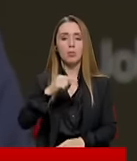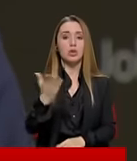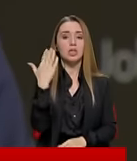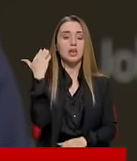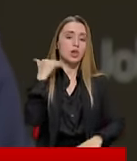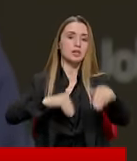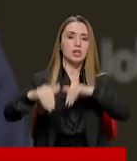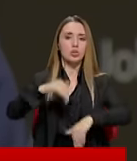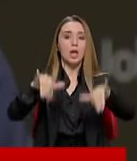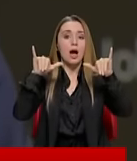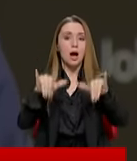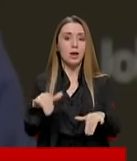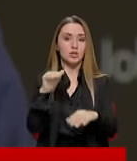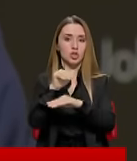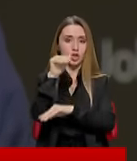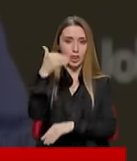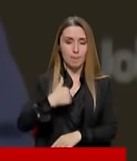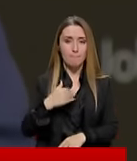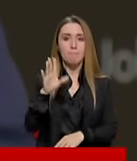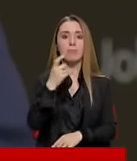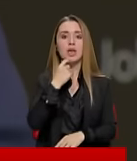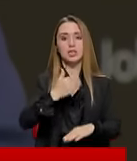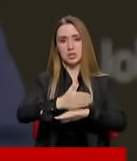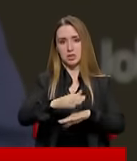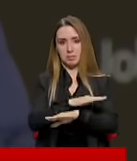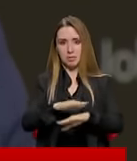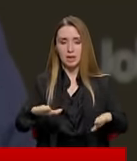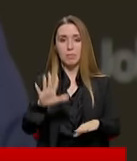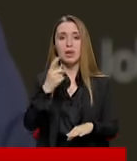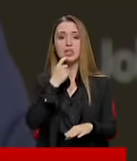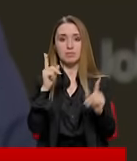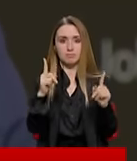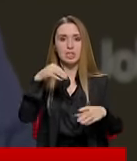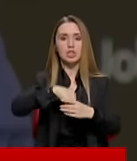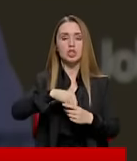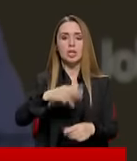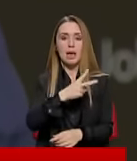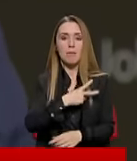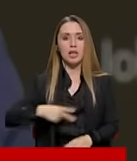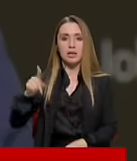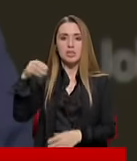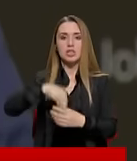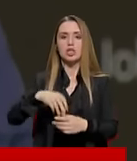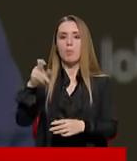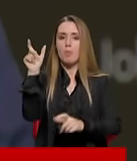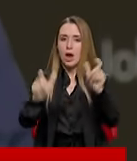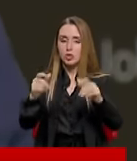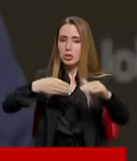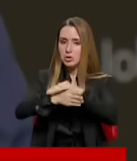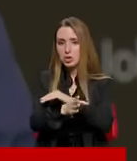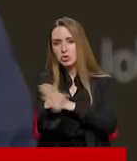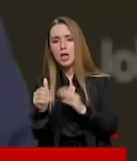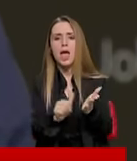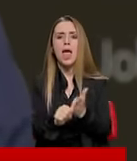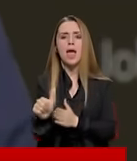geçen seçimde de aynı şeyi yaşadım ama 5 yıl geçti 5 yıl içerisinde belediyemize de bir sürü personel girdi çıktı